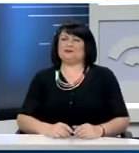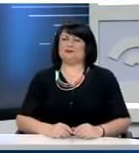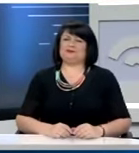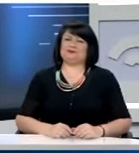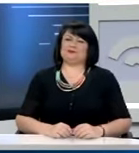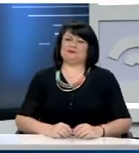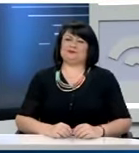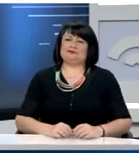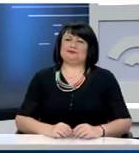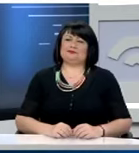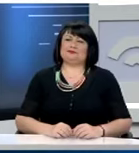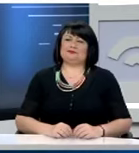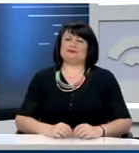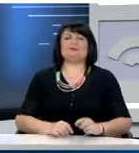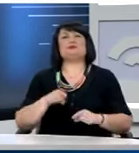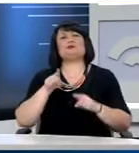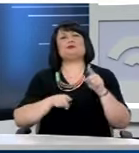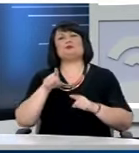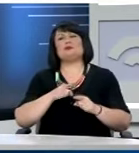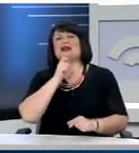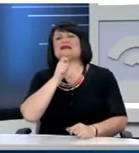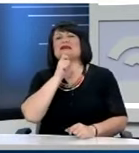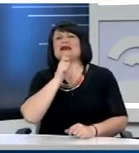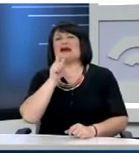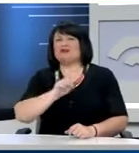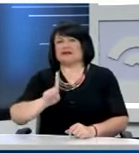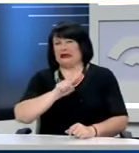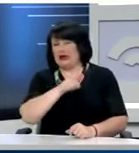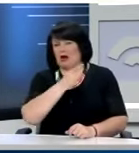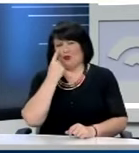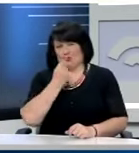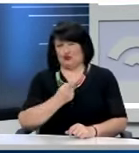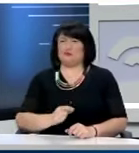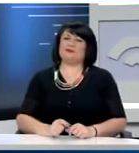σε σχέση με ορισμένες συνεντεύξεις σας, κύριε Μητσοτάκη,